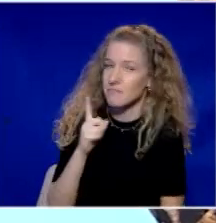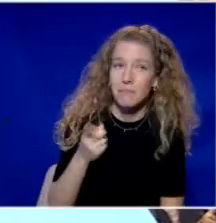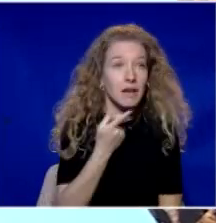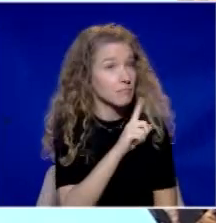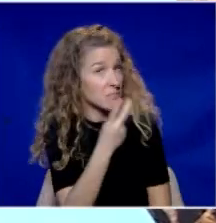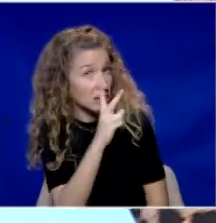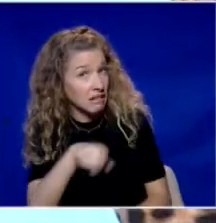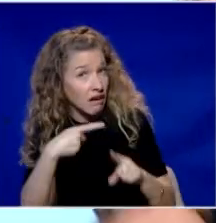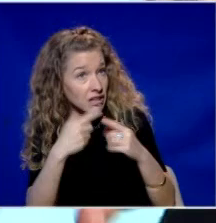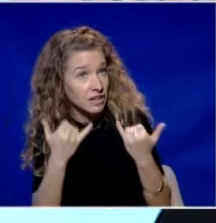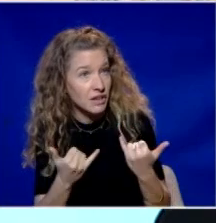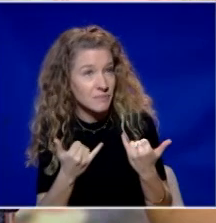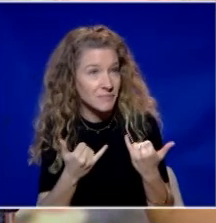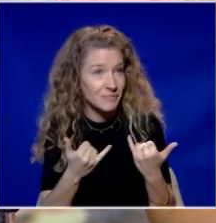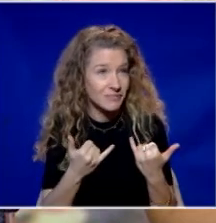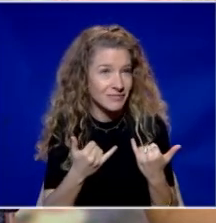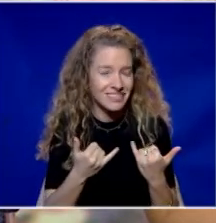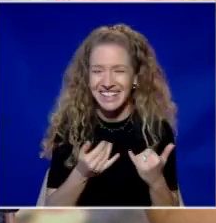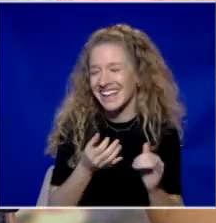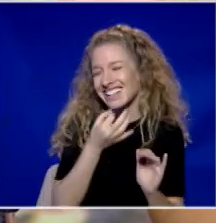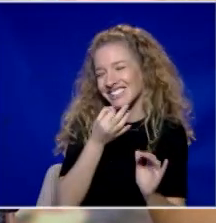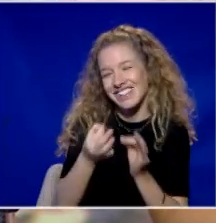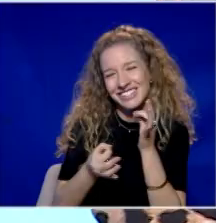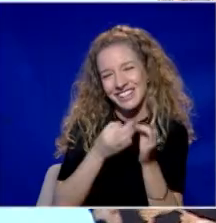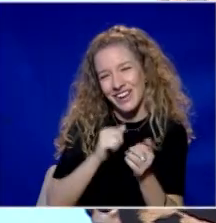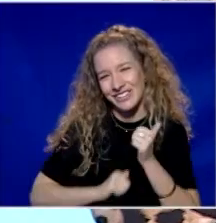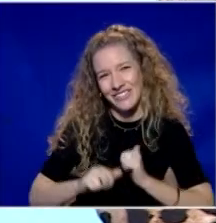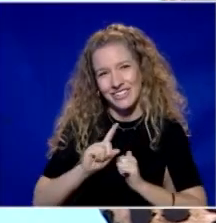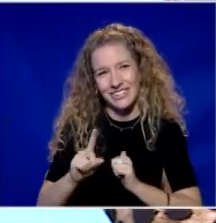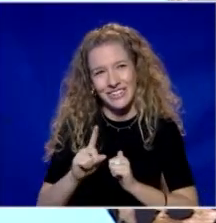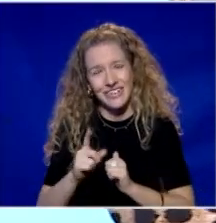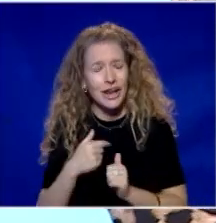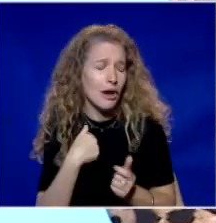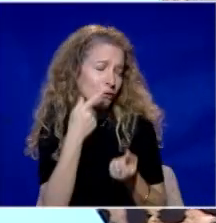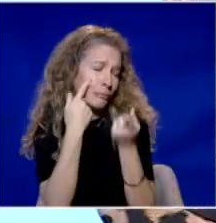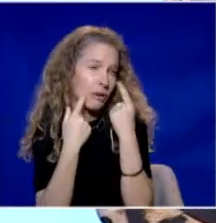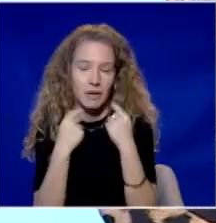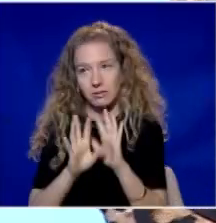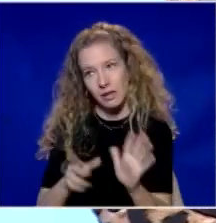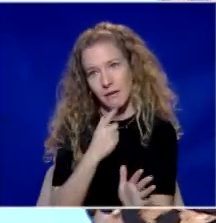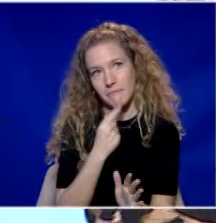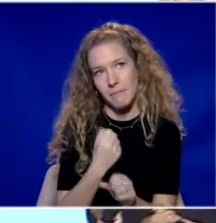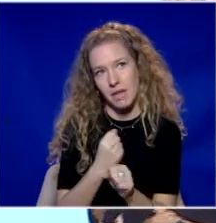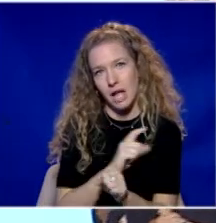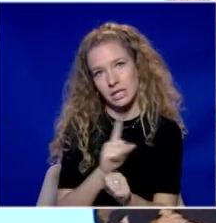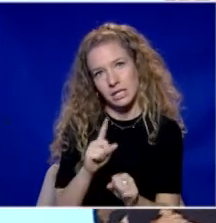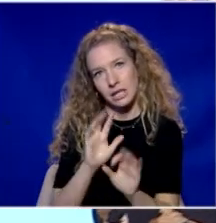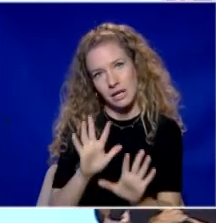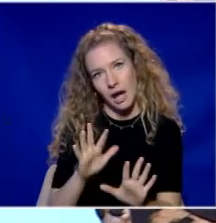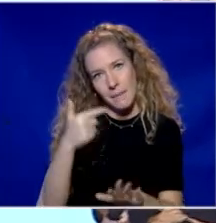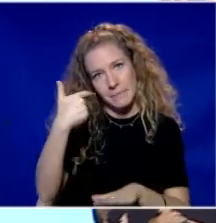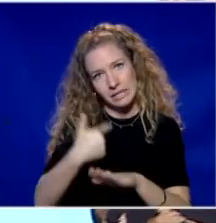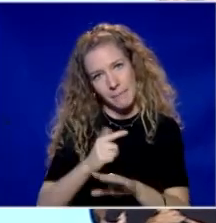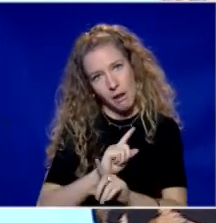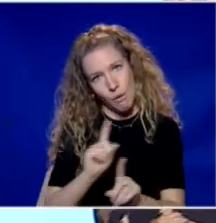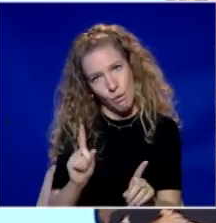היום? לא. די, את שאלת שלי שאלות כואבות. זה נורא עצוב. ממש בוחר. די, ממי, את עושה את זה מול המצלמה. רגע, שנייה. לא אכפת